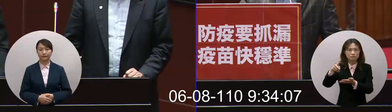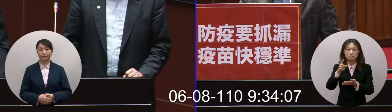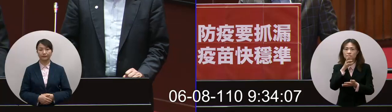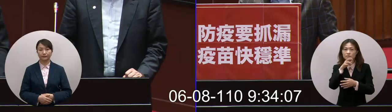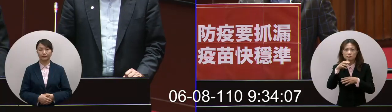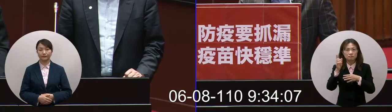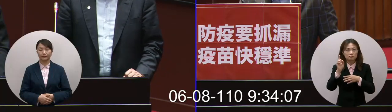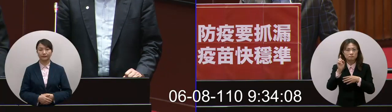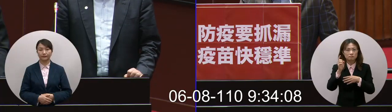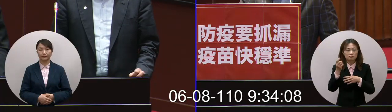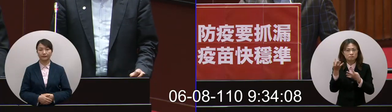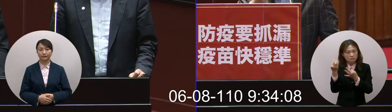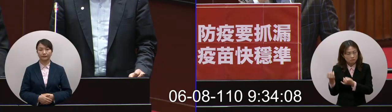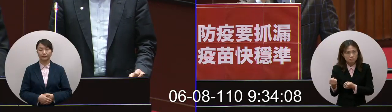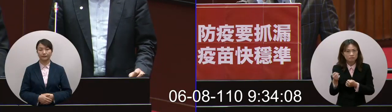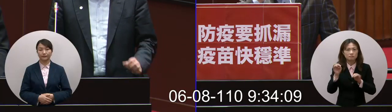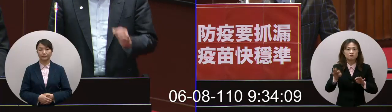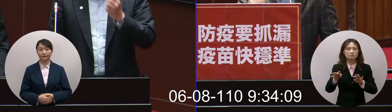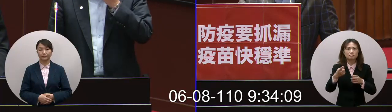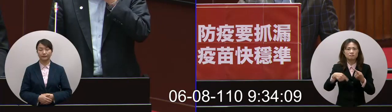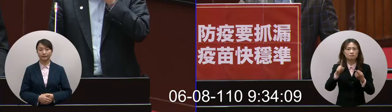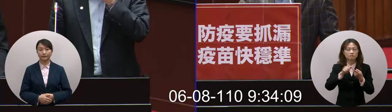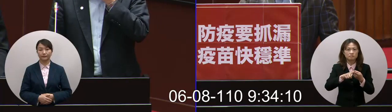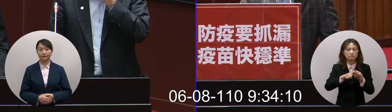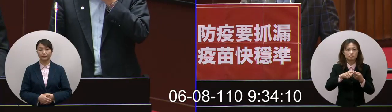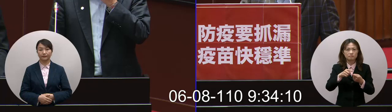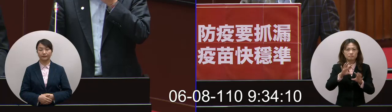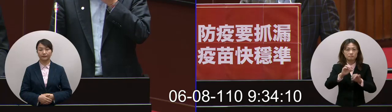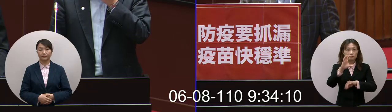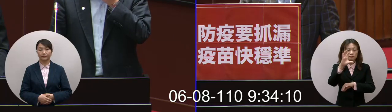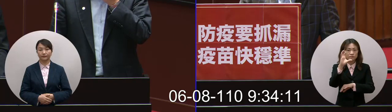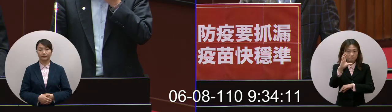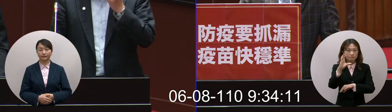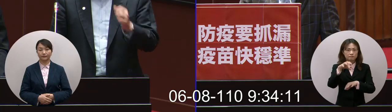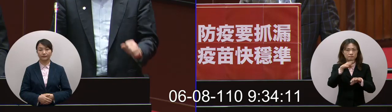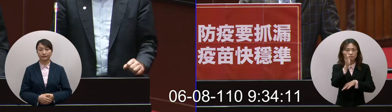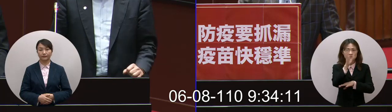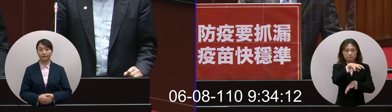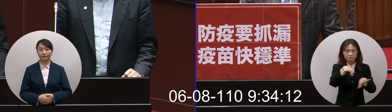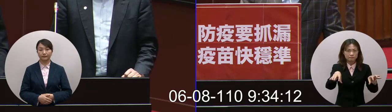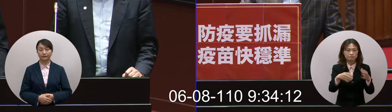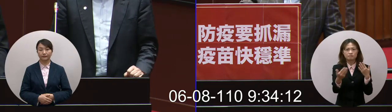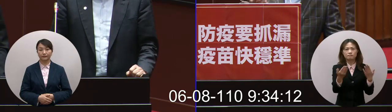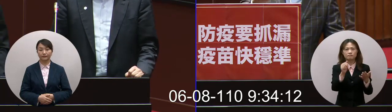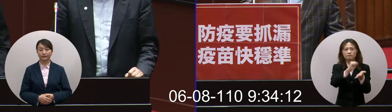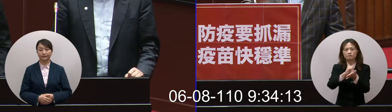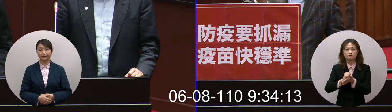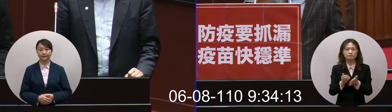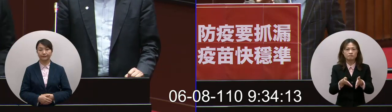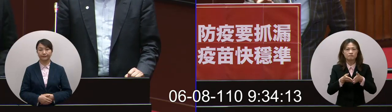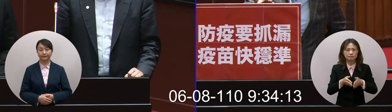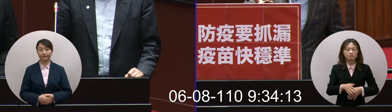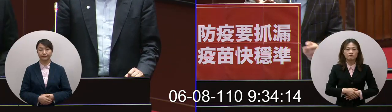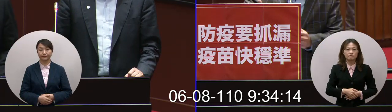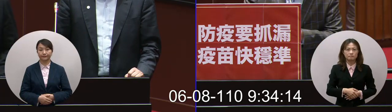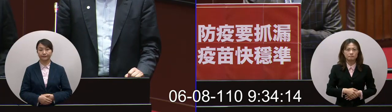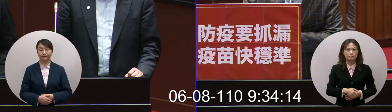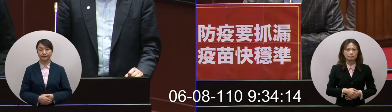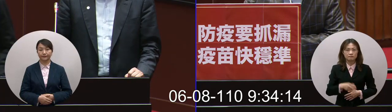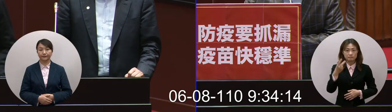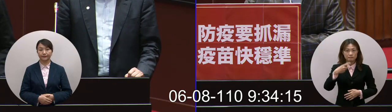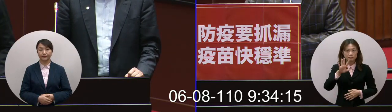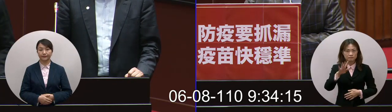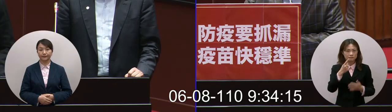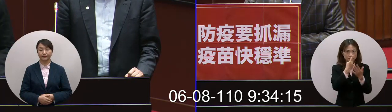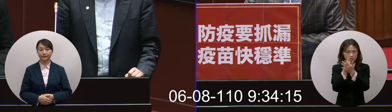拢透明。你都唔免烦恼着，即个数字到底是真诶假的，有空白无空白，而且是一个每一个有手机的人